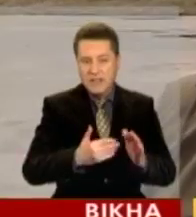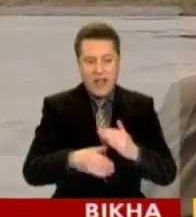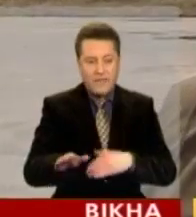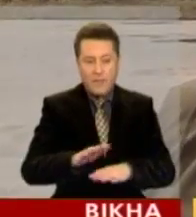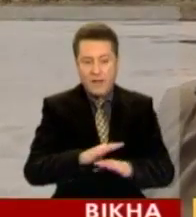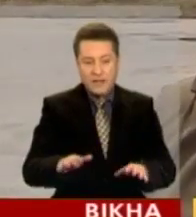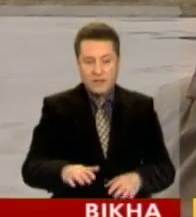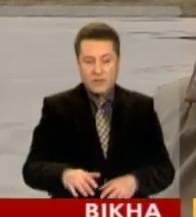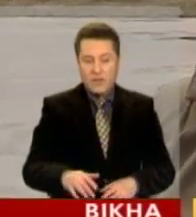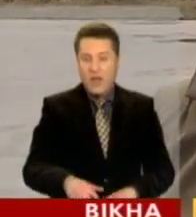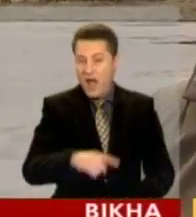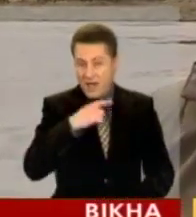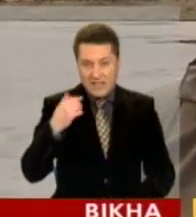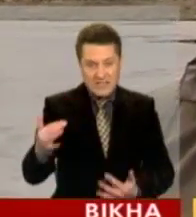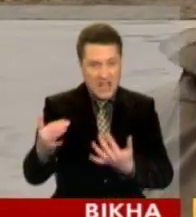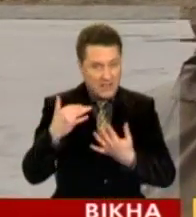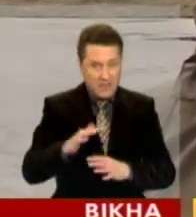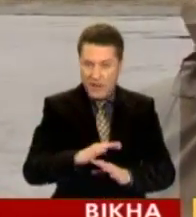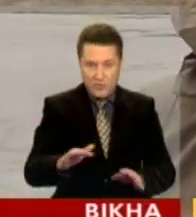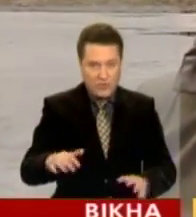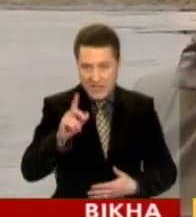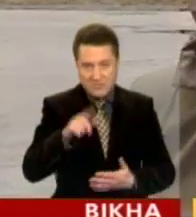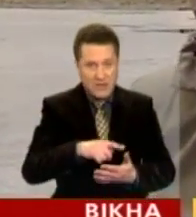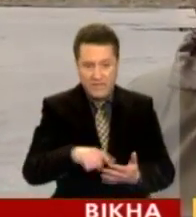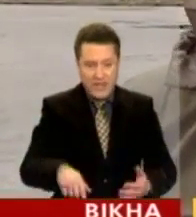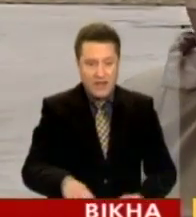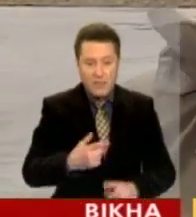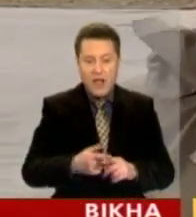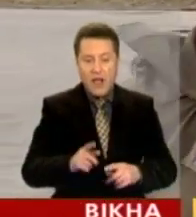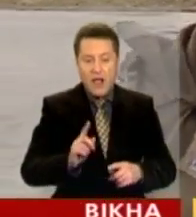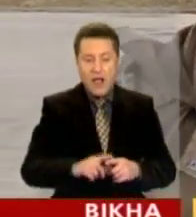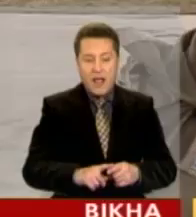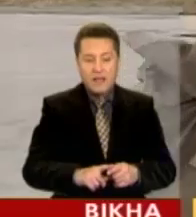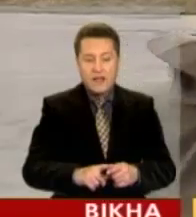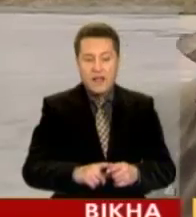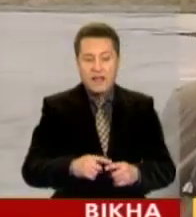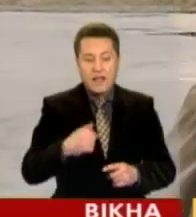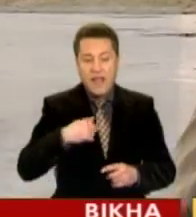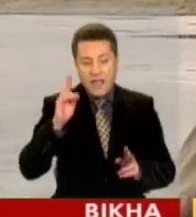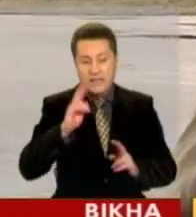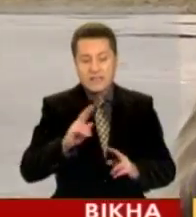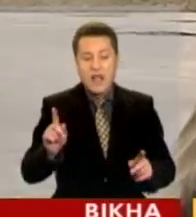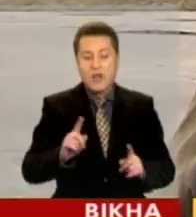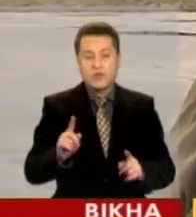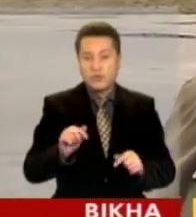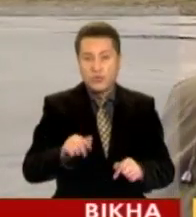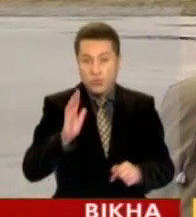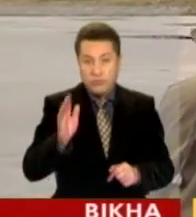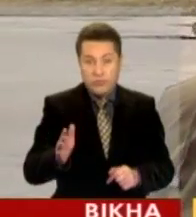Росія не пойде на нас. Понимаете? Это я не знаю, що щось зробиться.